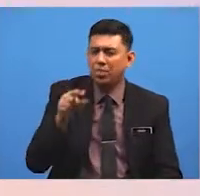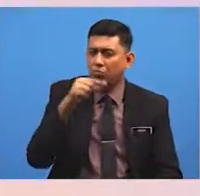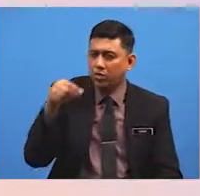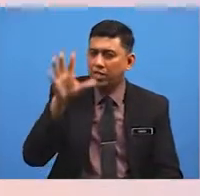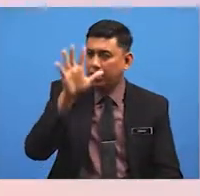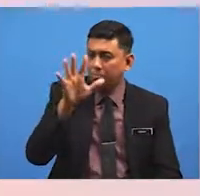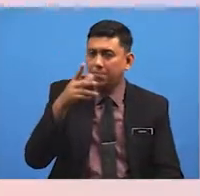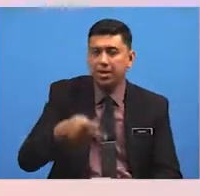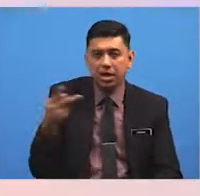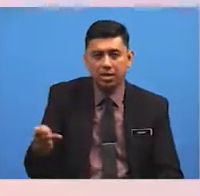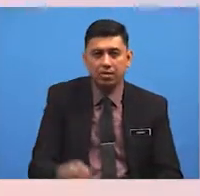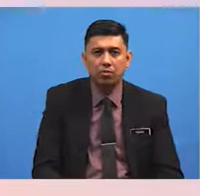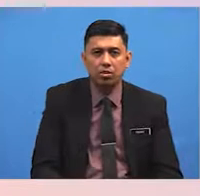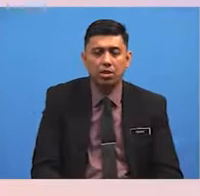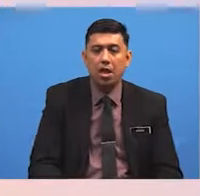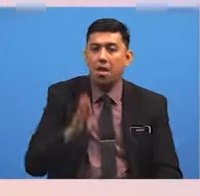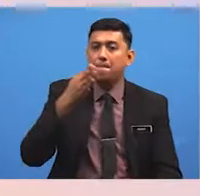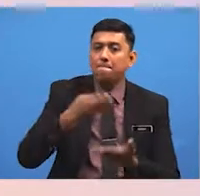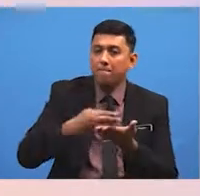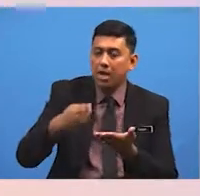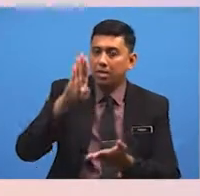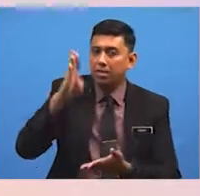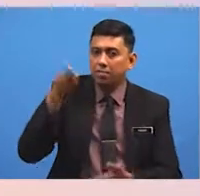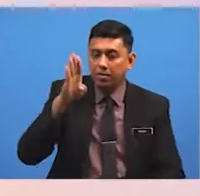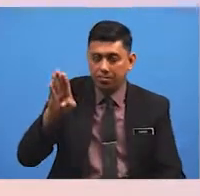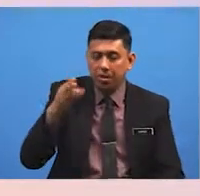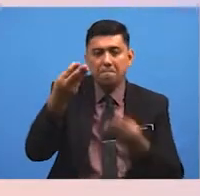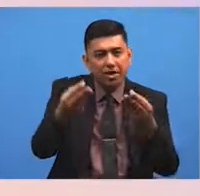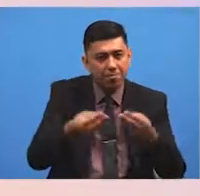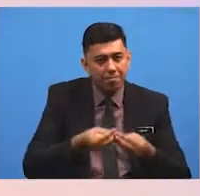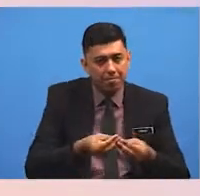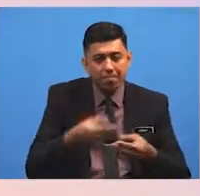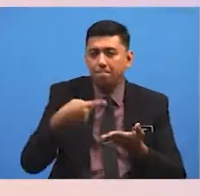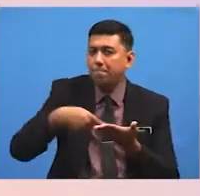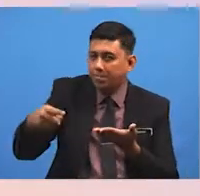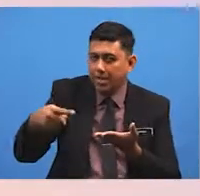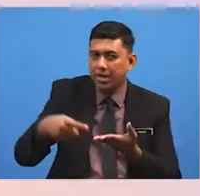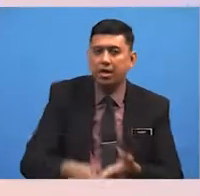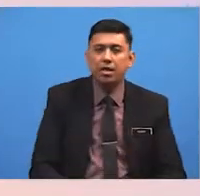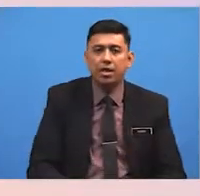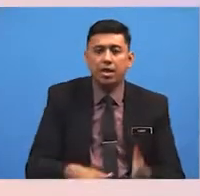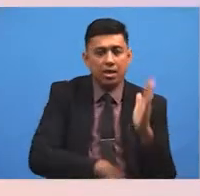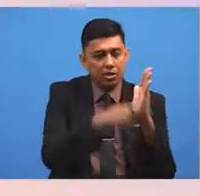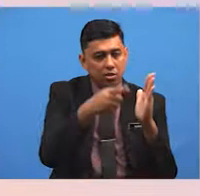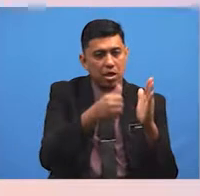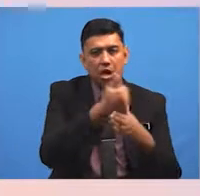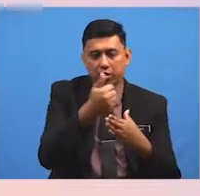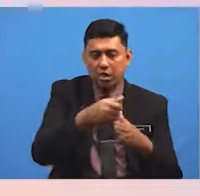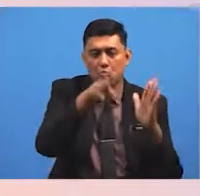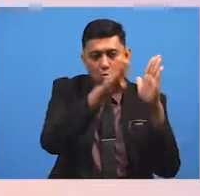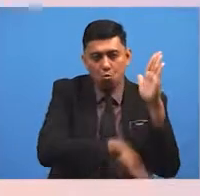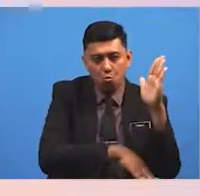yaitu bagi Bibi penerimaan pembayaran lebihan atau